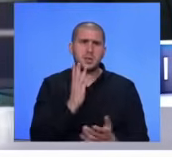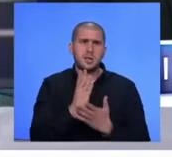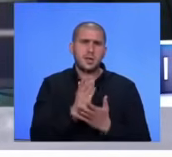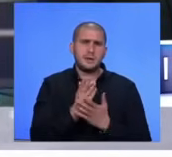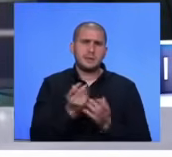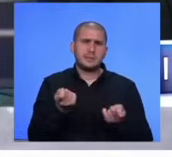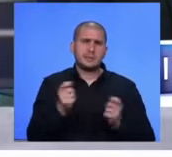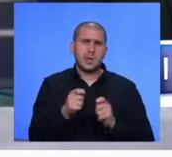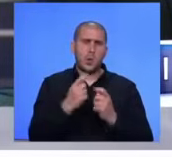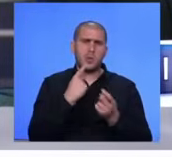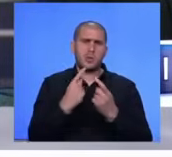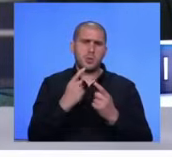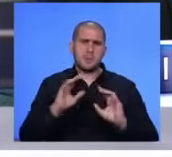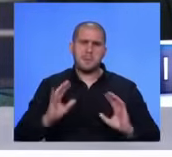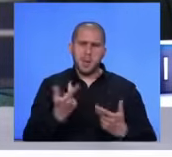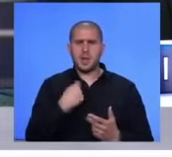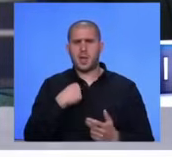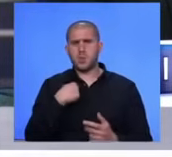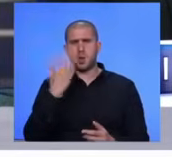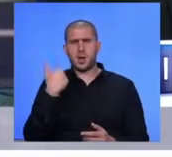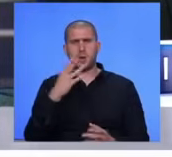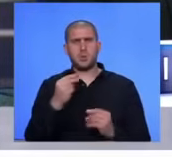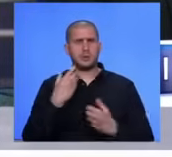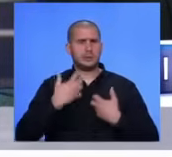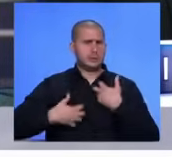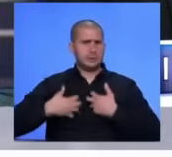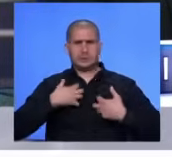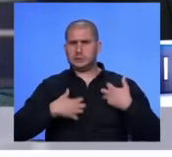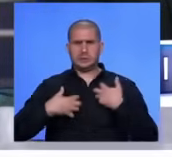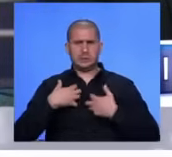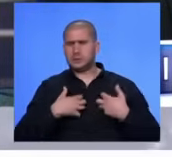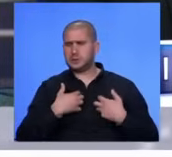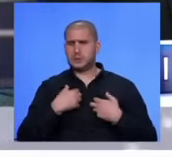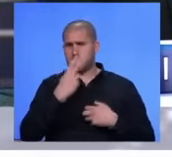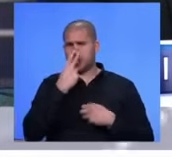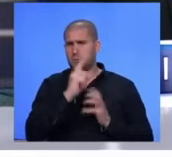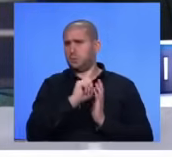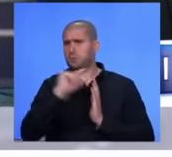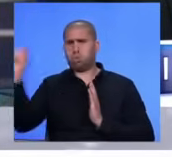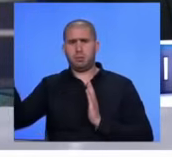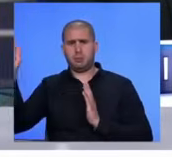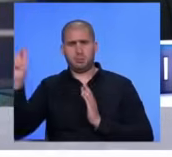הדיון בחופזה, אנחנו היינו בסערת רגשות. פשוט ראינו אותם הולכים.